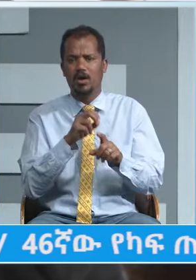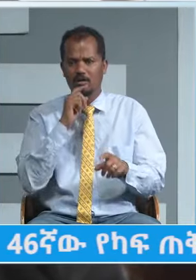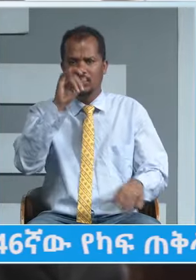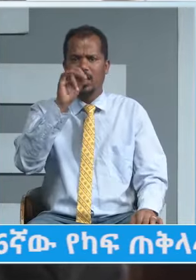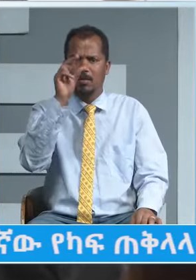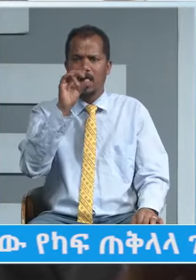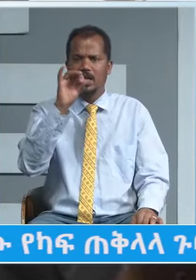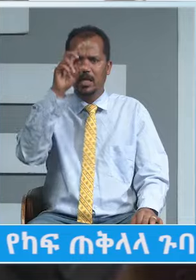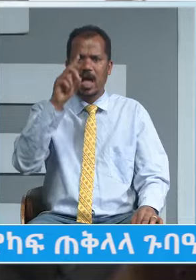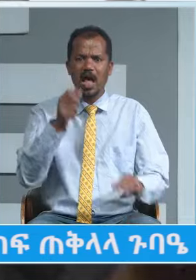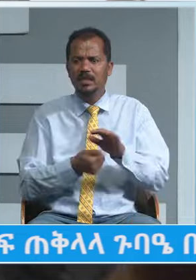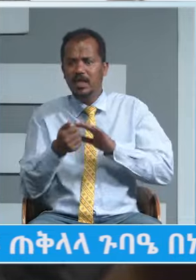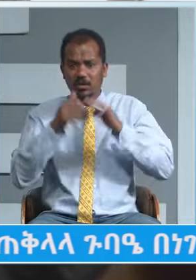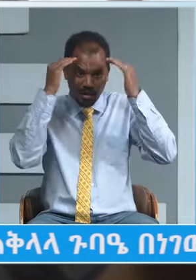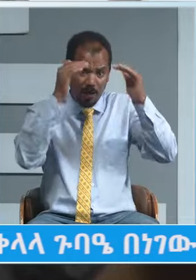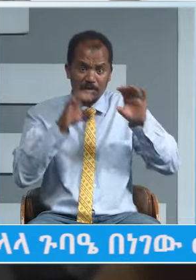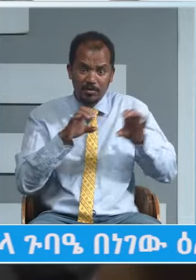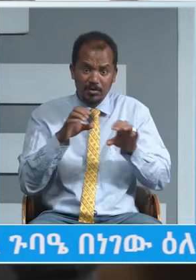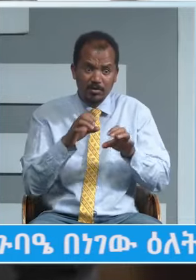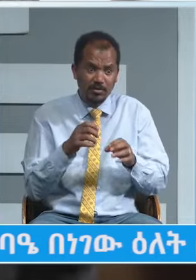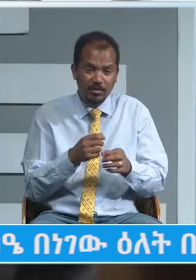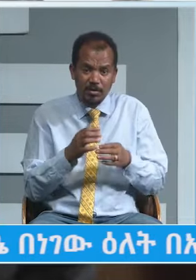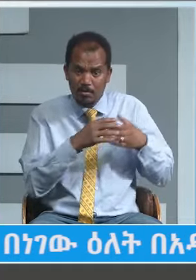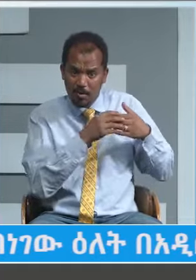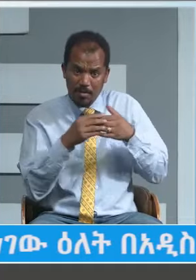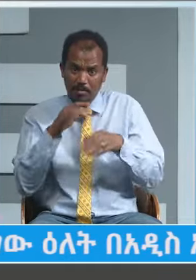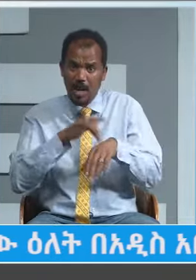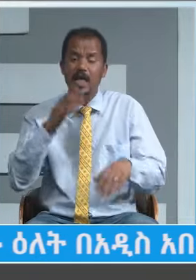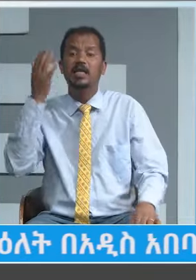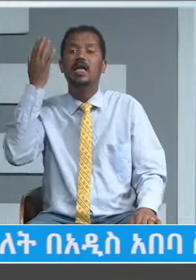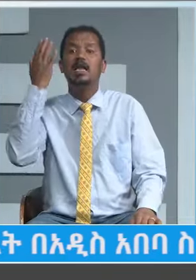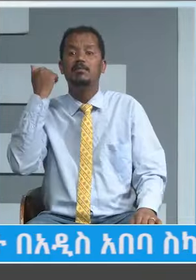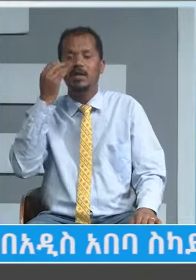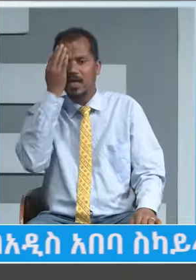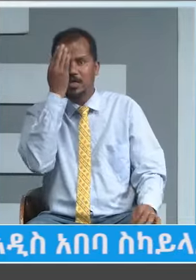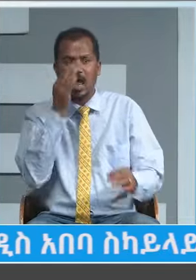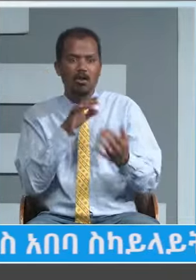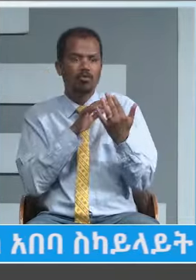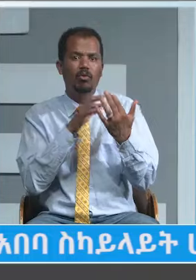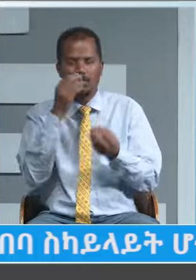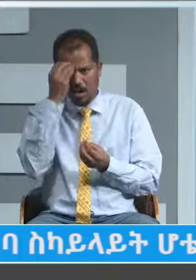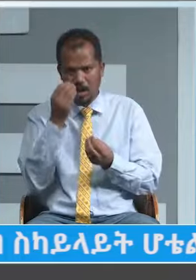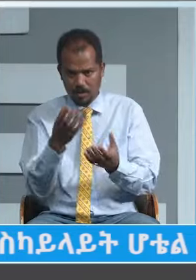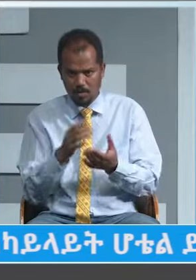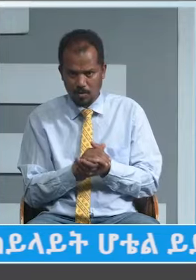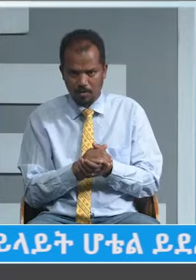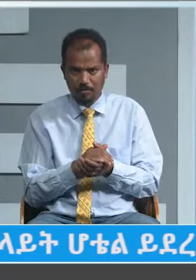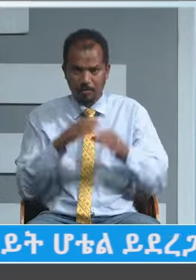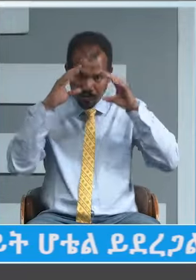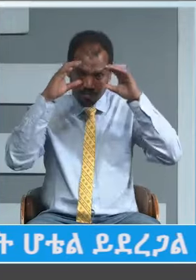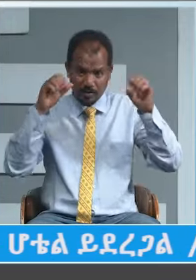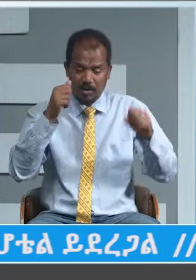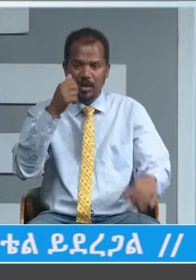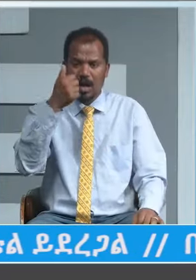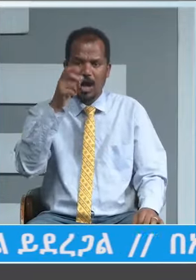ሲሆን በጃባሊያ የስደተኞች ካምፕ ውስጥ የሚደረገውን ኦፕሬሽን በመምራት ላይ እንደነበረም የእስራኤል ጦር አስታውቋል።